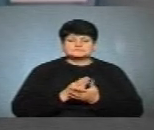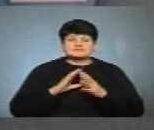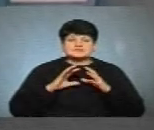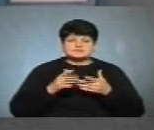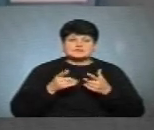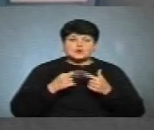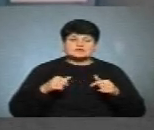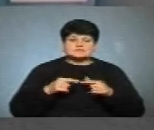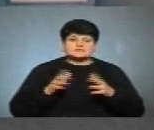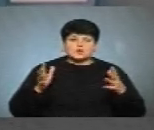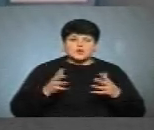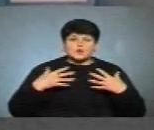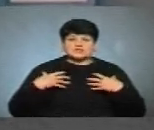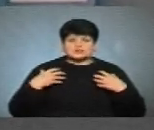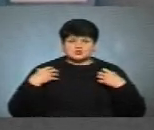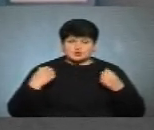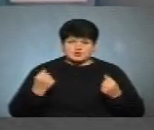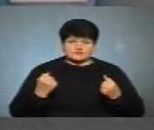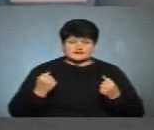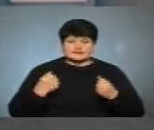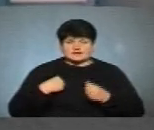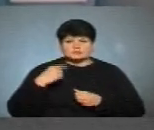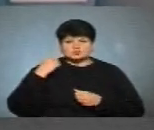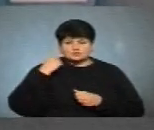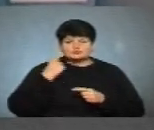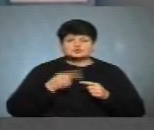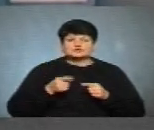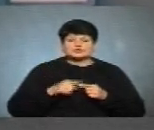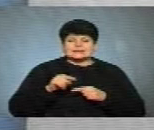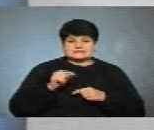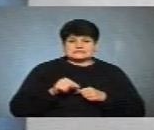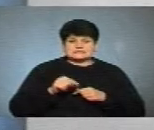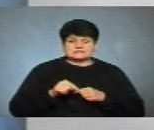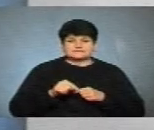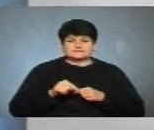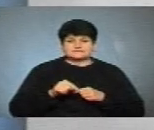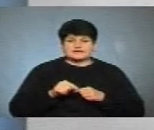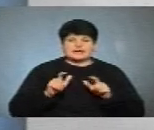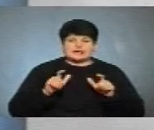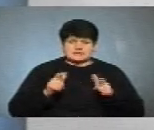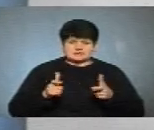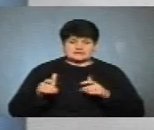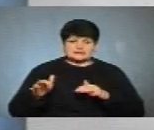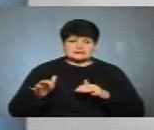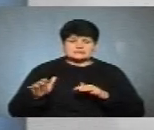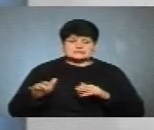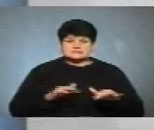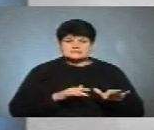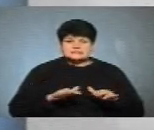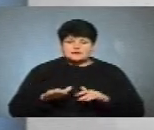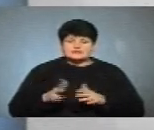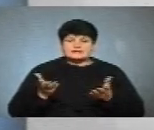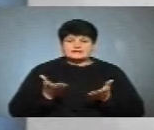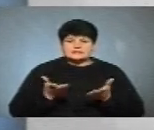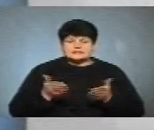Всесвітня організація охорони здоров'я. Я думаю, що ці саме карантинні заходи,